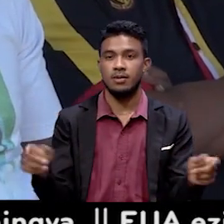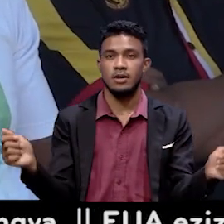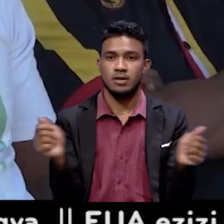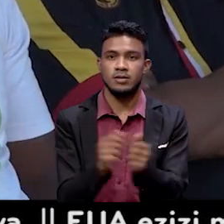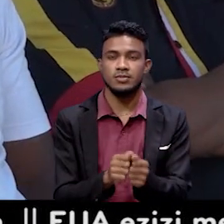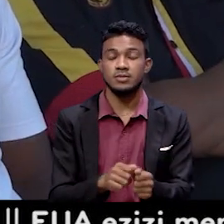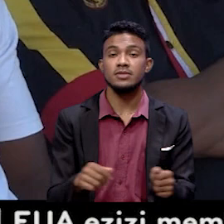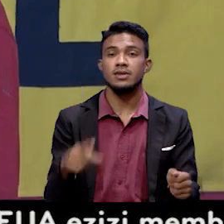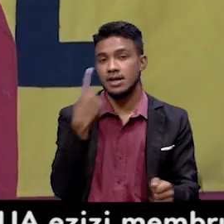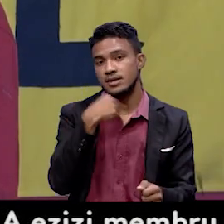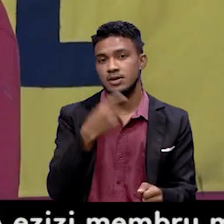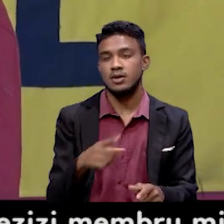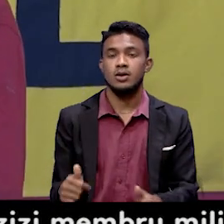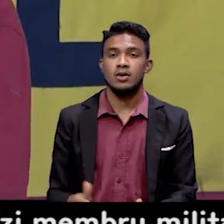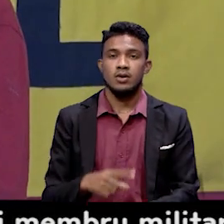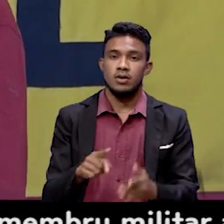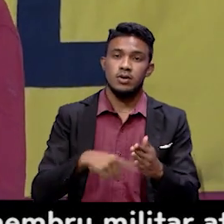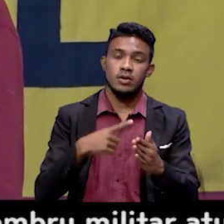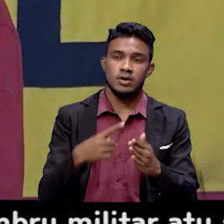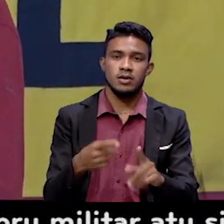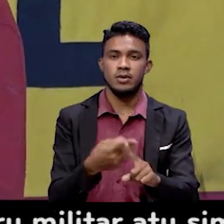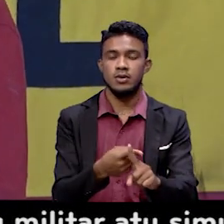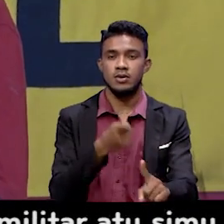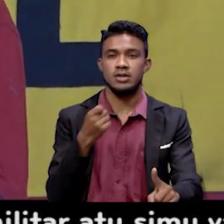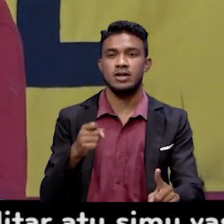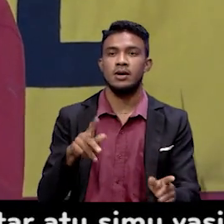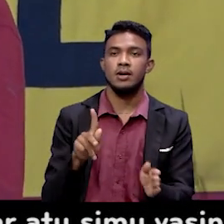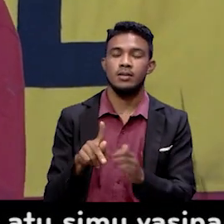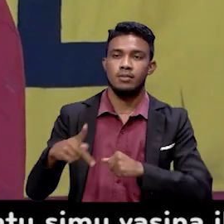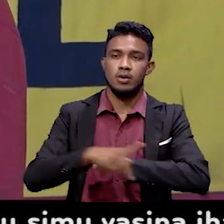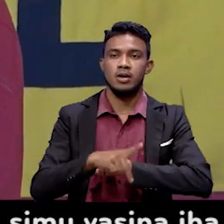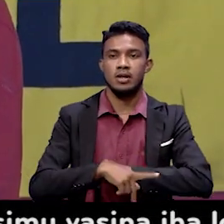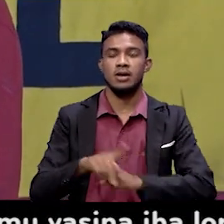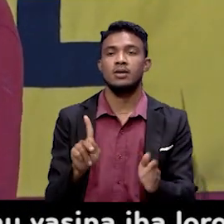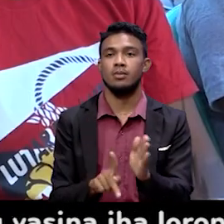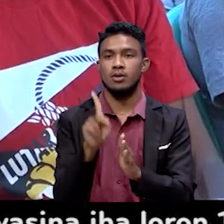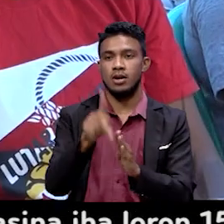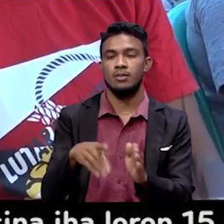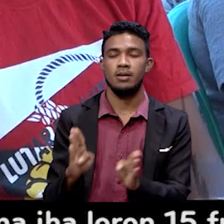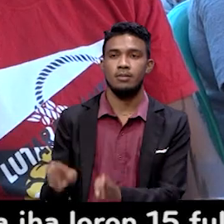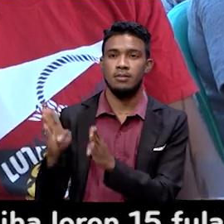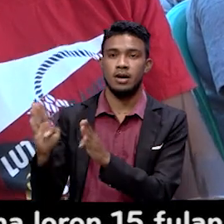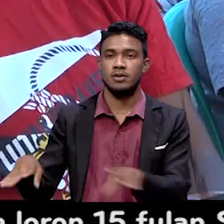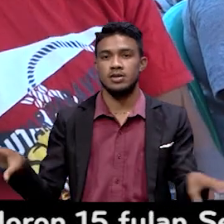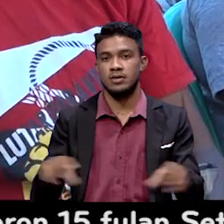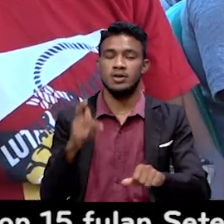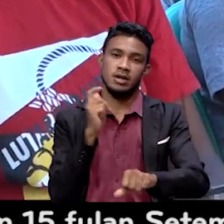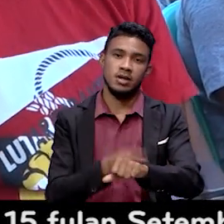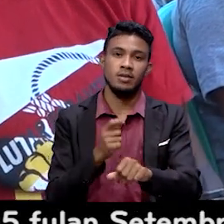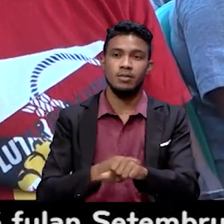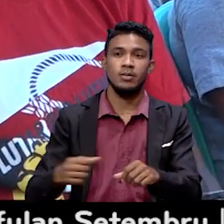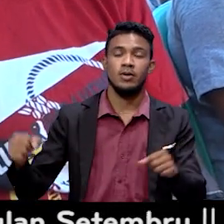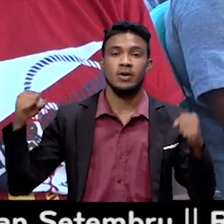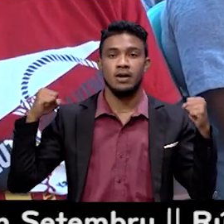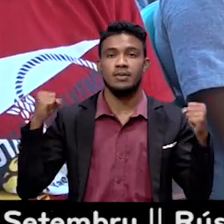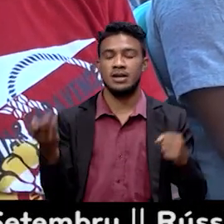povu. Liu sini politika, liu sini programa, liu sini plano, liu sini projeto, ia tempo kampanye ni si mehato